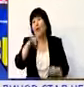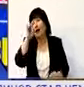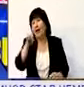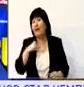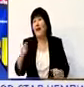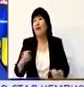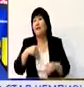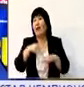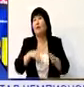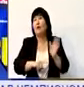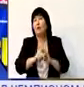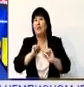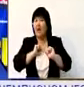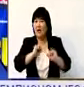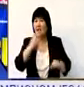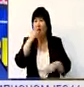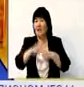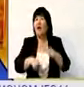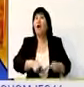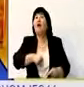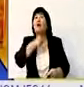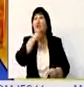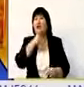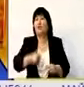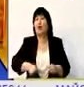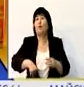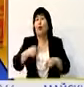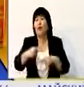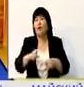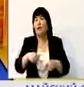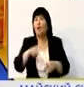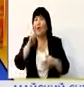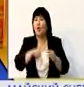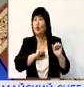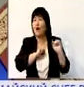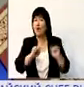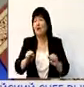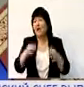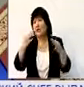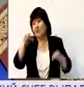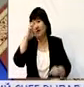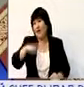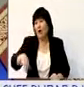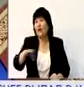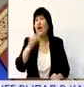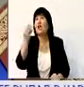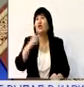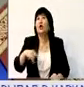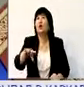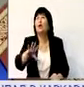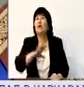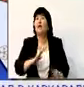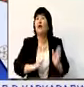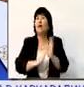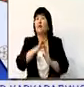казахстанская армия продолжает героические традиции старших поколений. Это надежный щит независимого государства. Шилийский район также